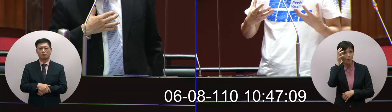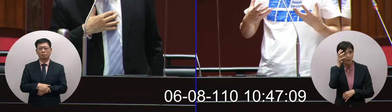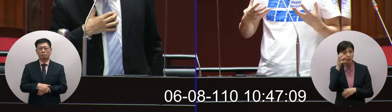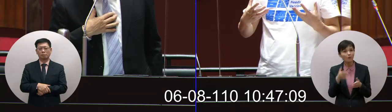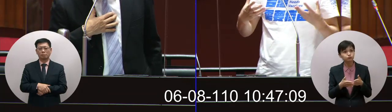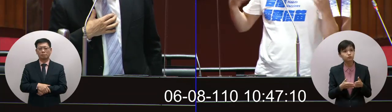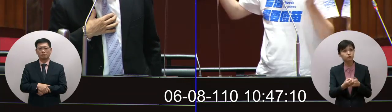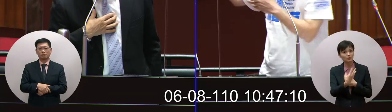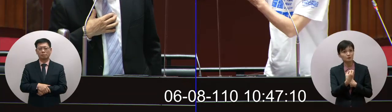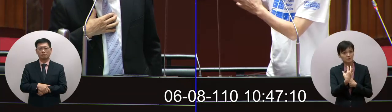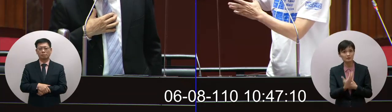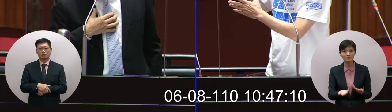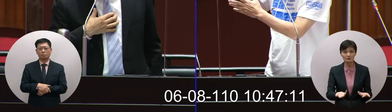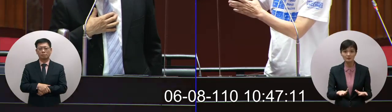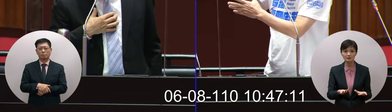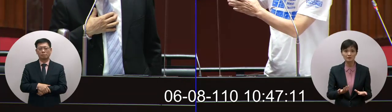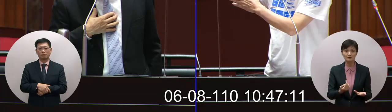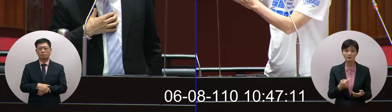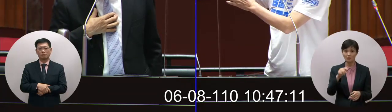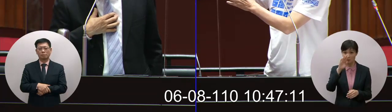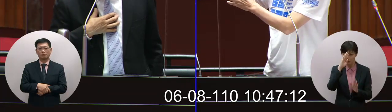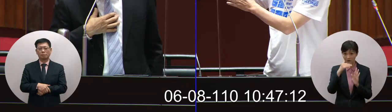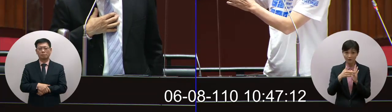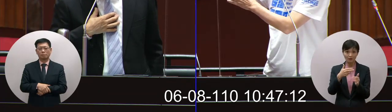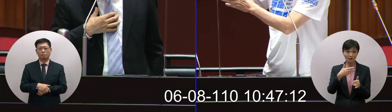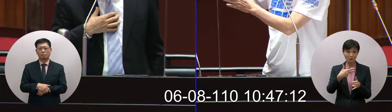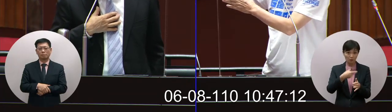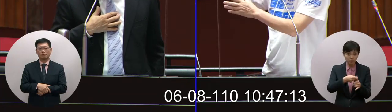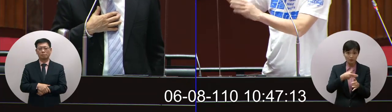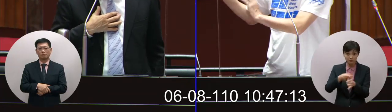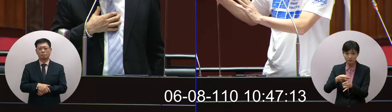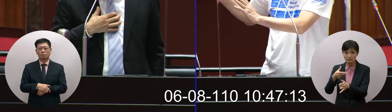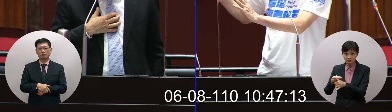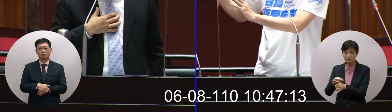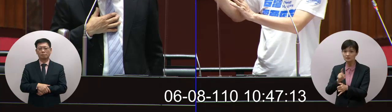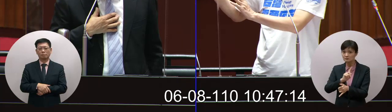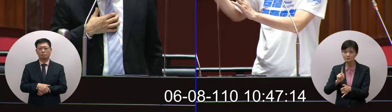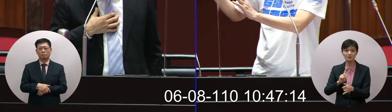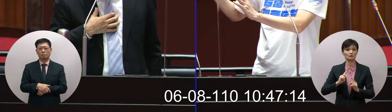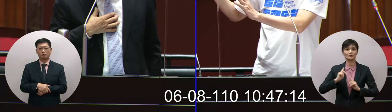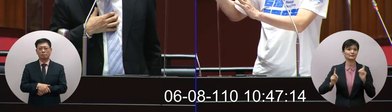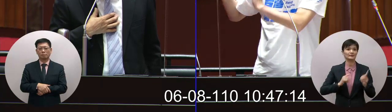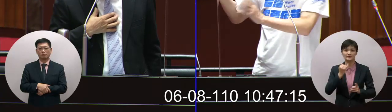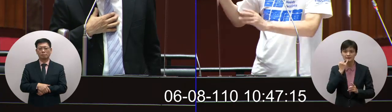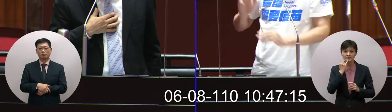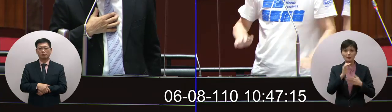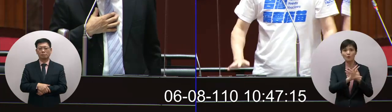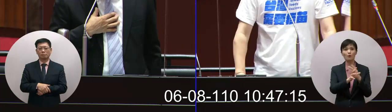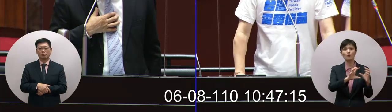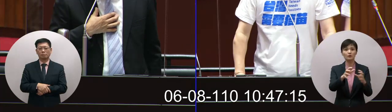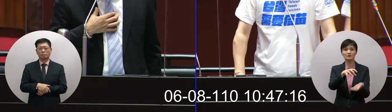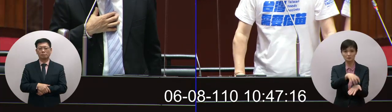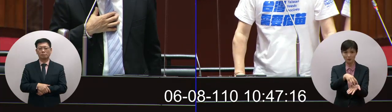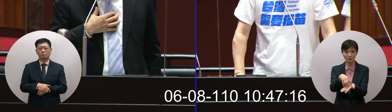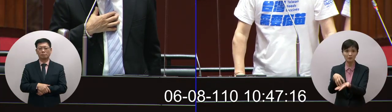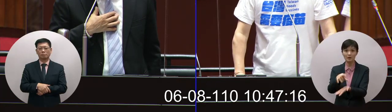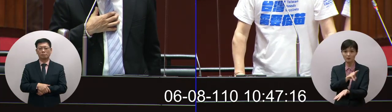道。 对， 打任何一种疫苗，这都是国际认证的，都可以，我们都愿意打。